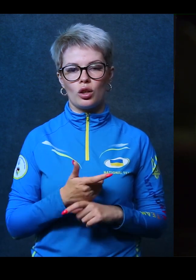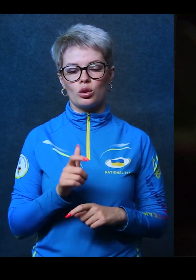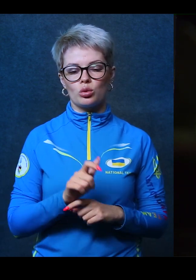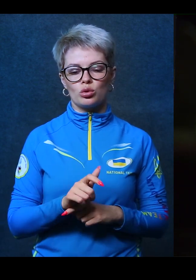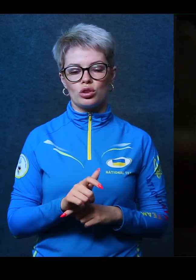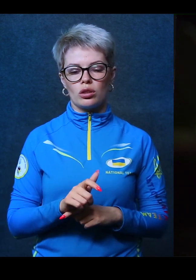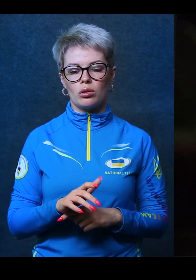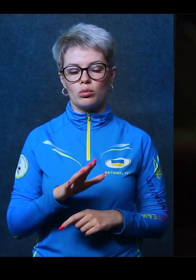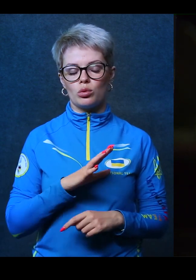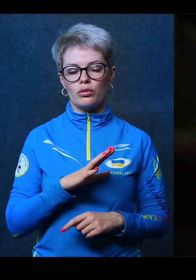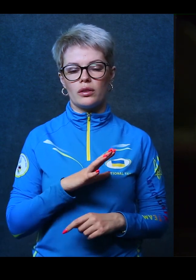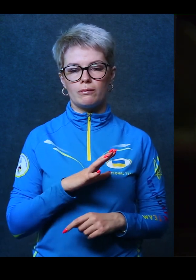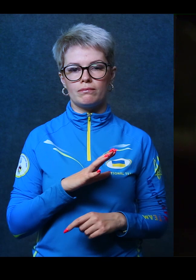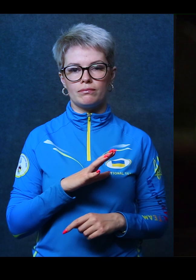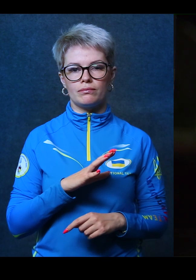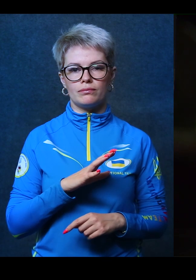дуже був